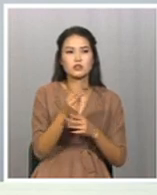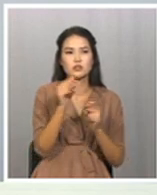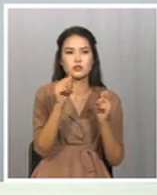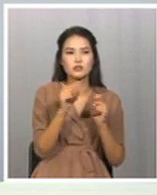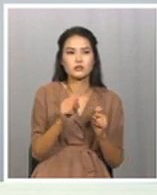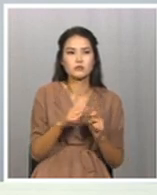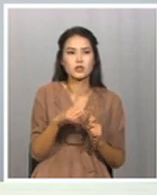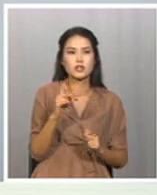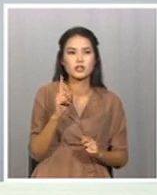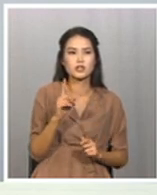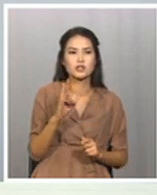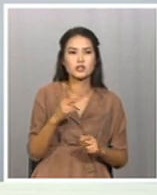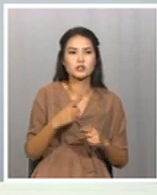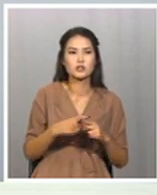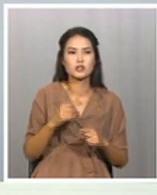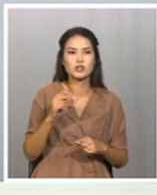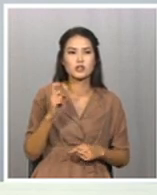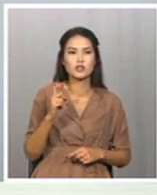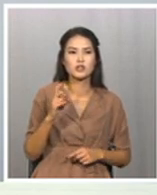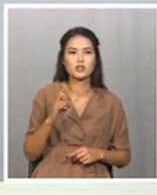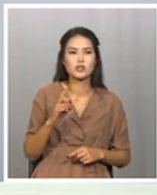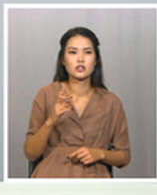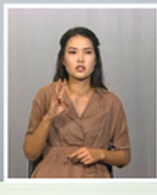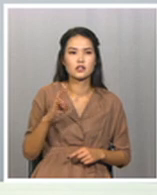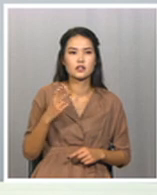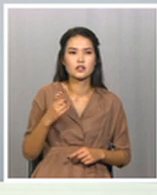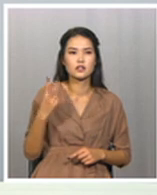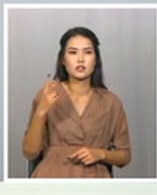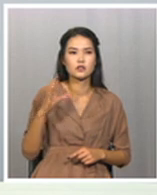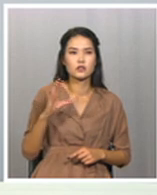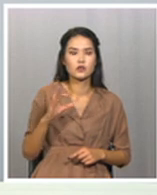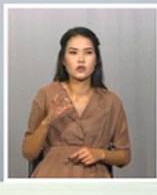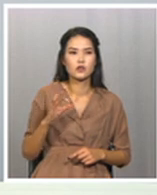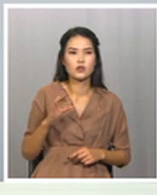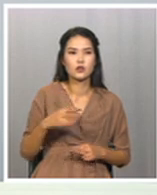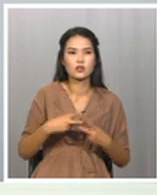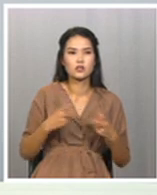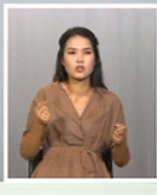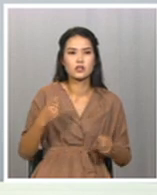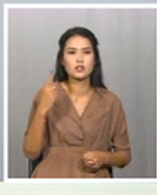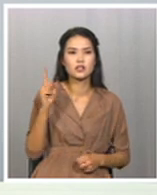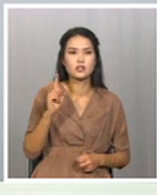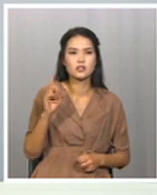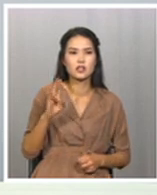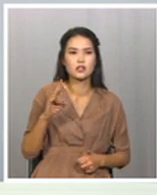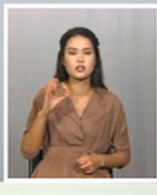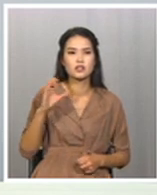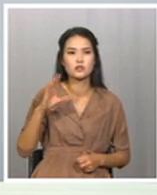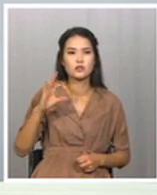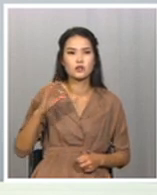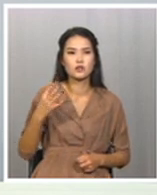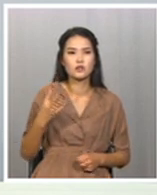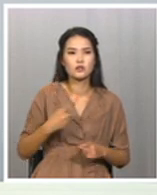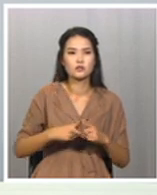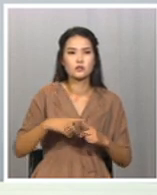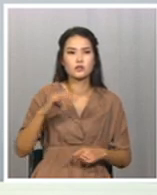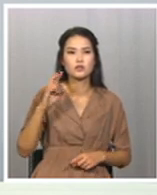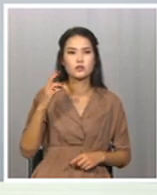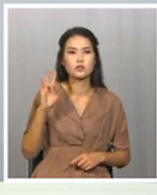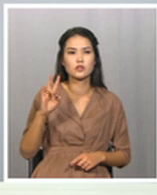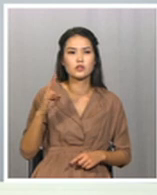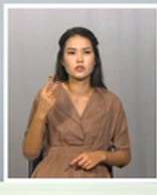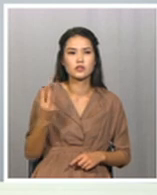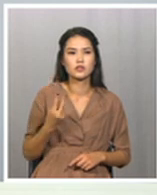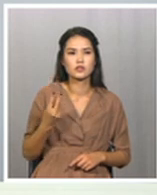аударайық. Мырыш сұйылтылған күкірт қышқылымен әрекеттесіп, нәтижесінде мырыш сульфаты және газ